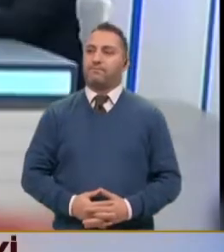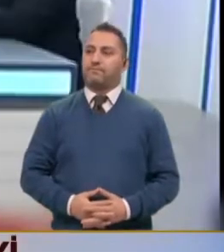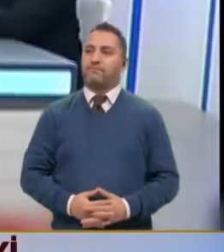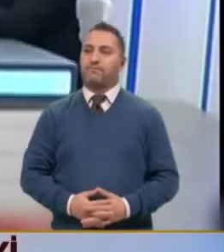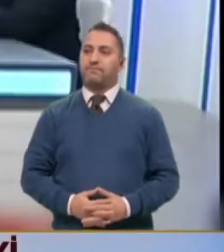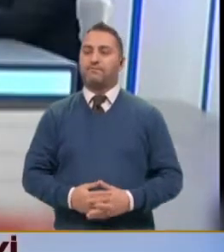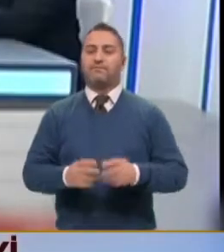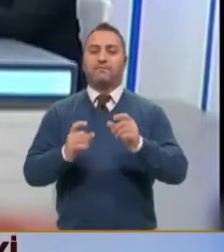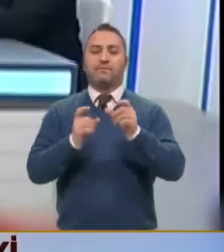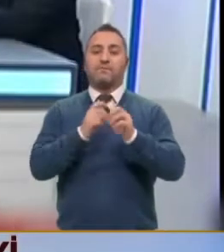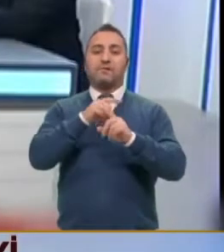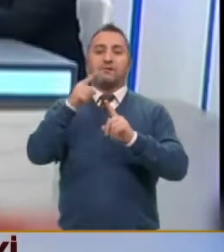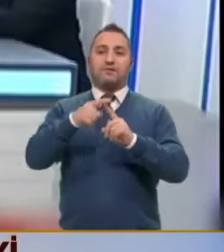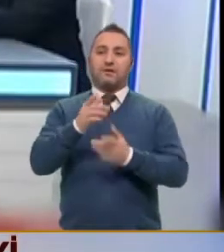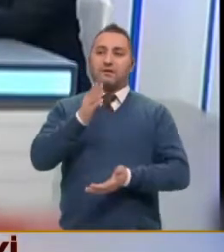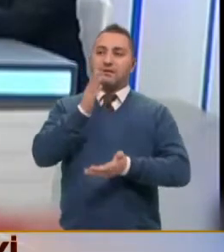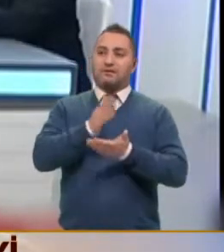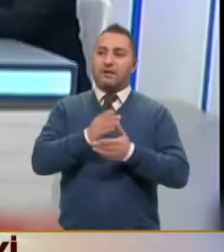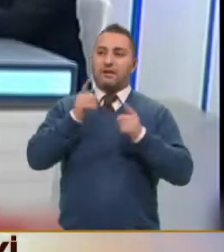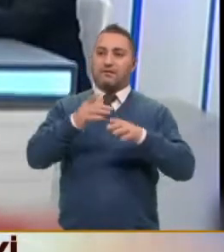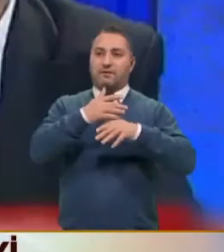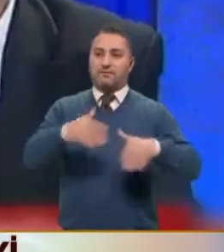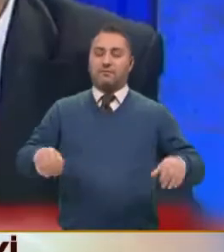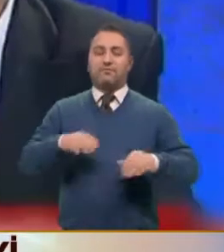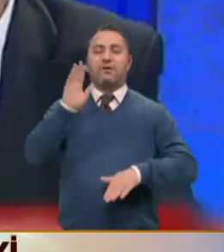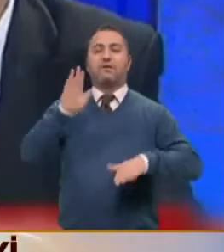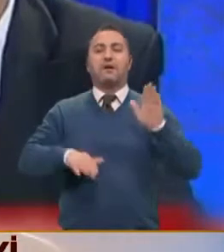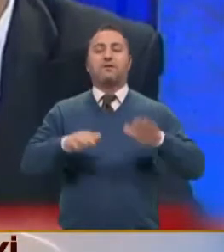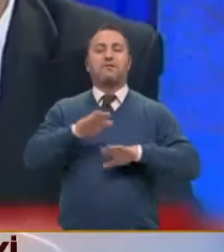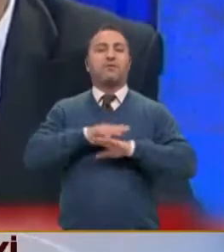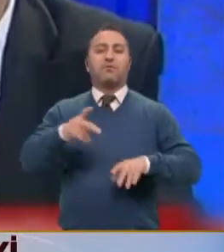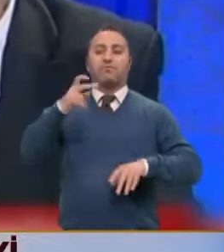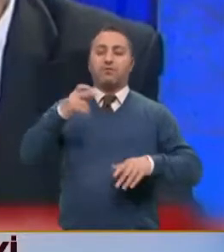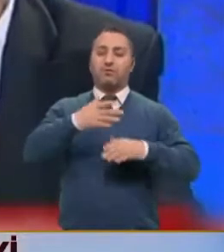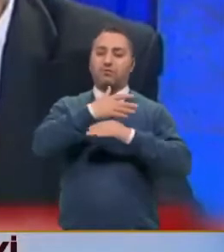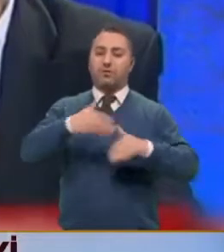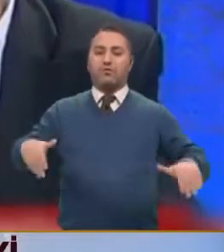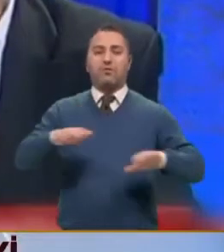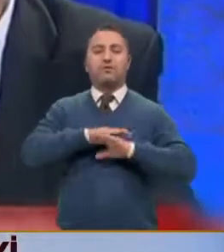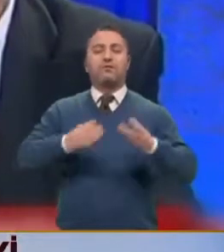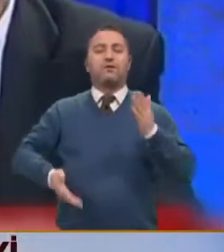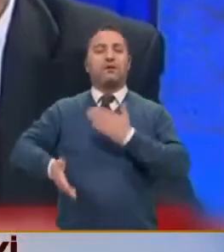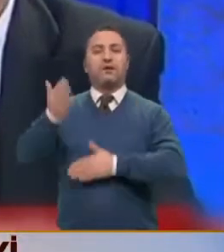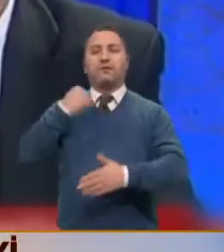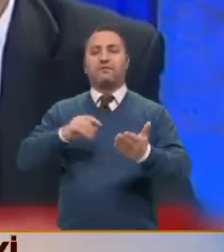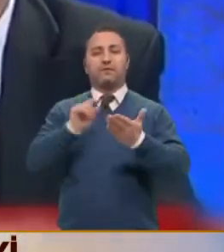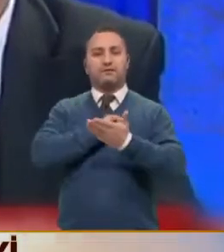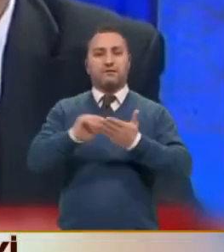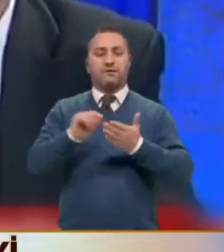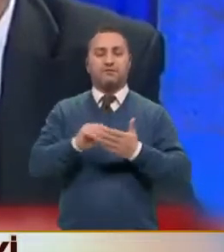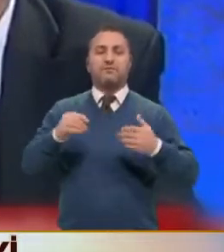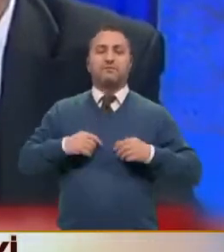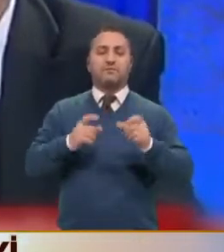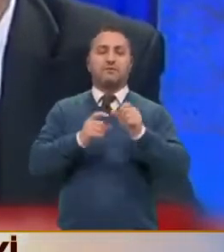Şehit cenazesinde bir kere hiçbir şekilde reklam olmamalı, protokol olmamalı. Yani ben daha önce de yazmıştım. Mesela